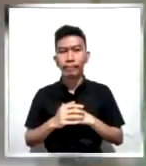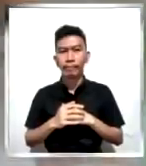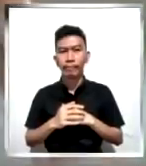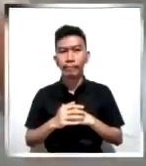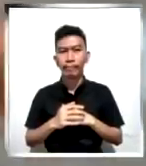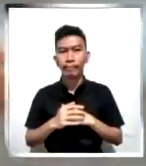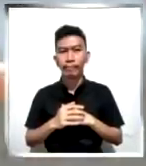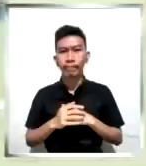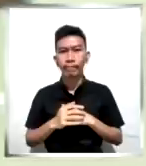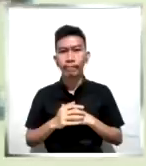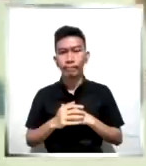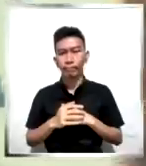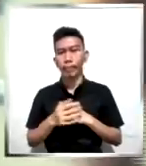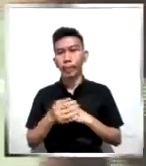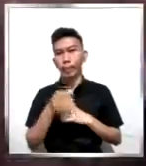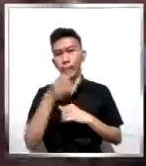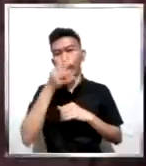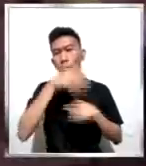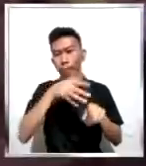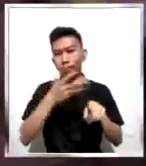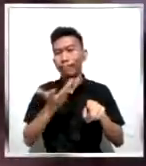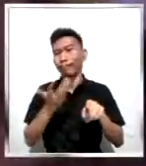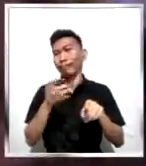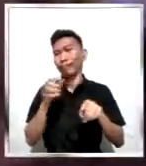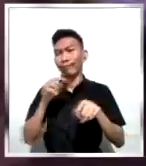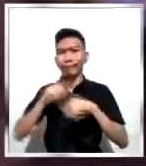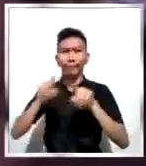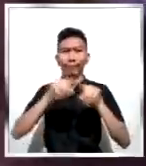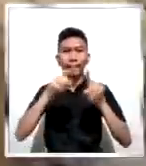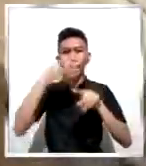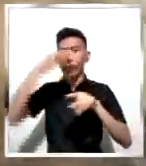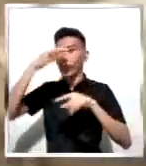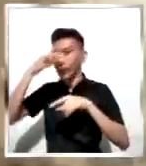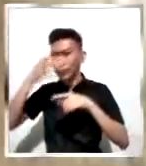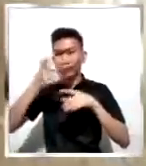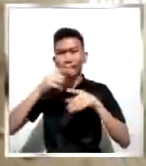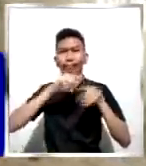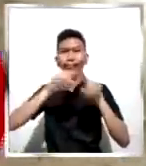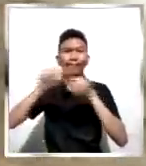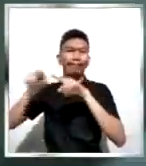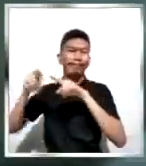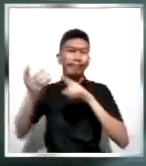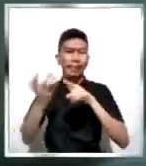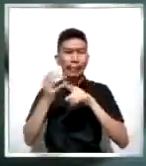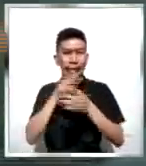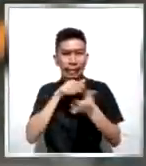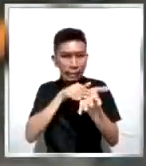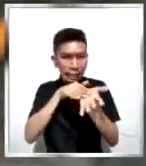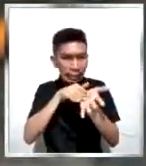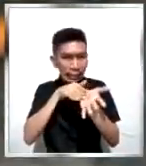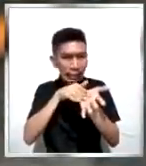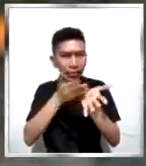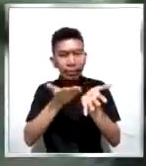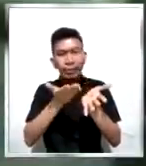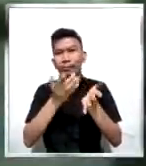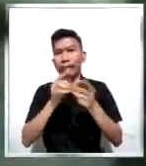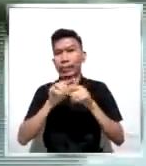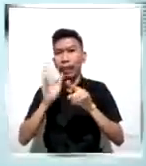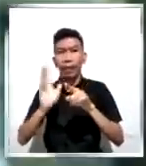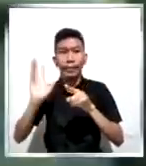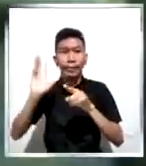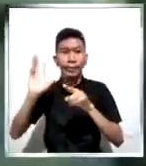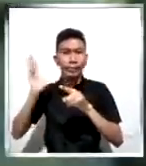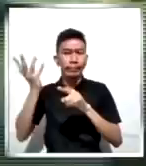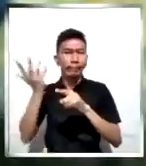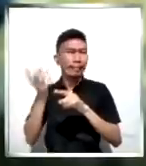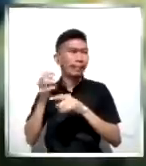Dura dito, dura doon. Singa rito, singa roon. Pasintabi po. Pero kung dati, hanggang pandidiri lang ang katapat